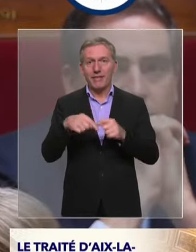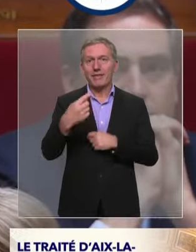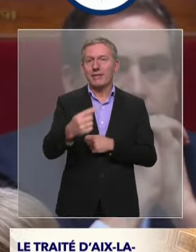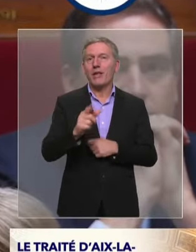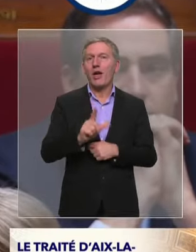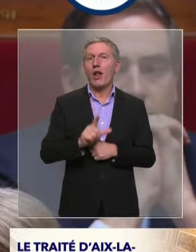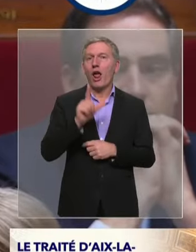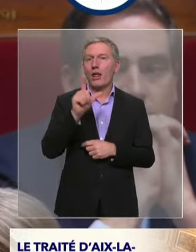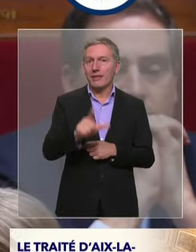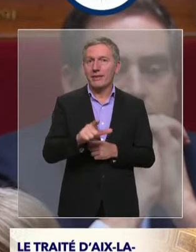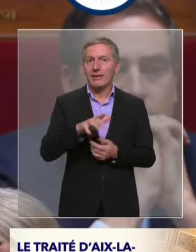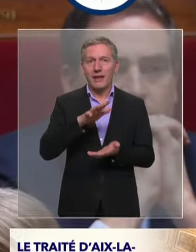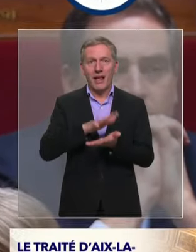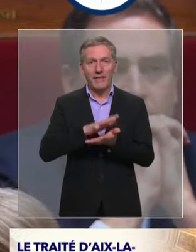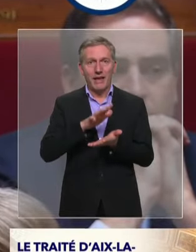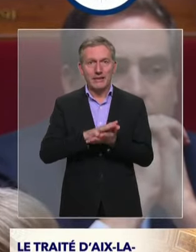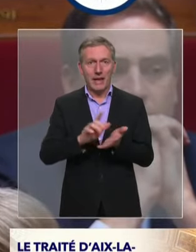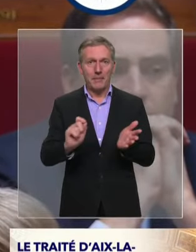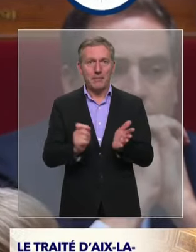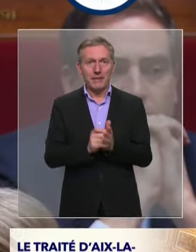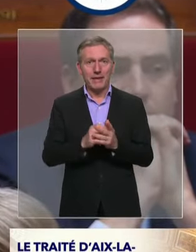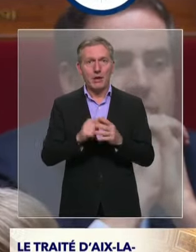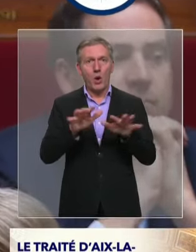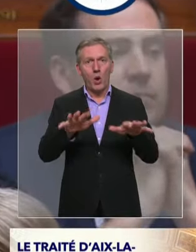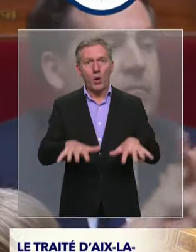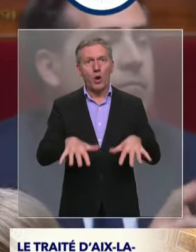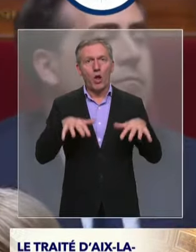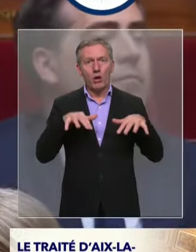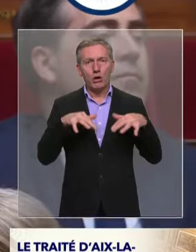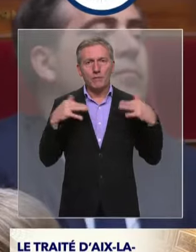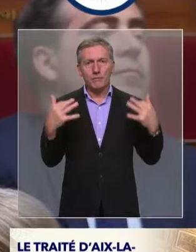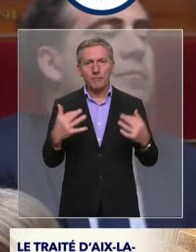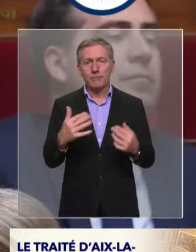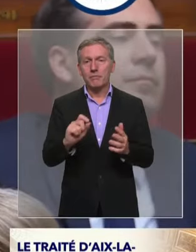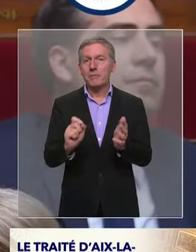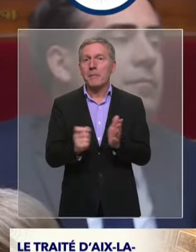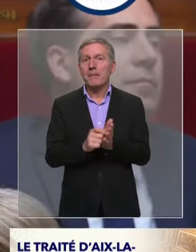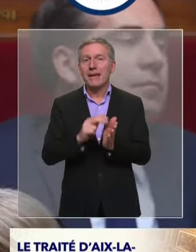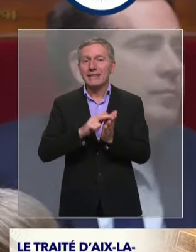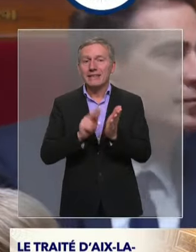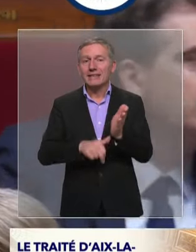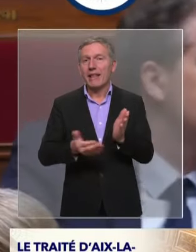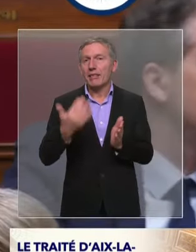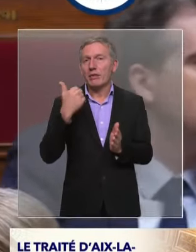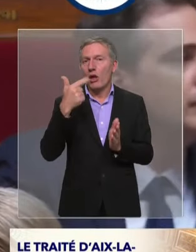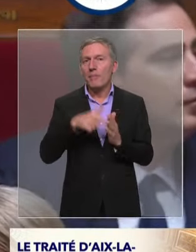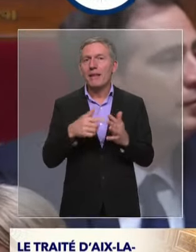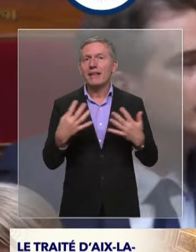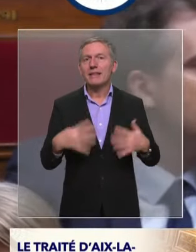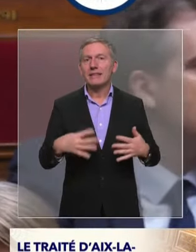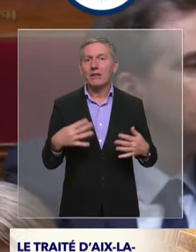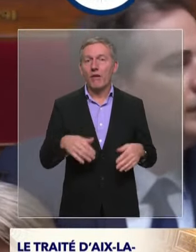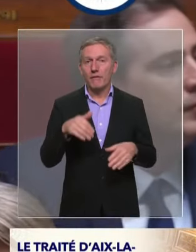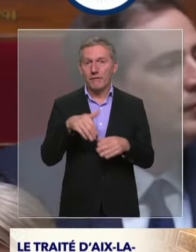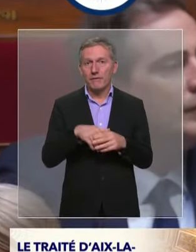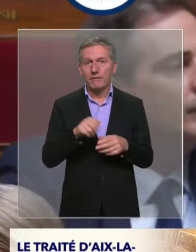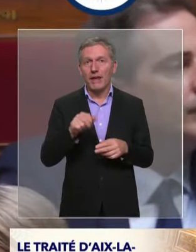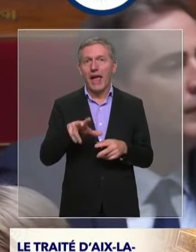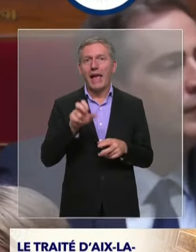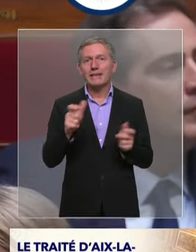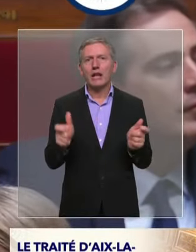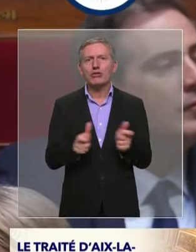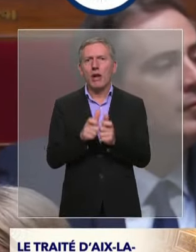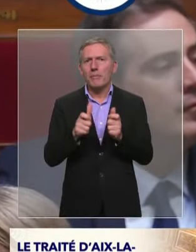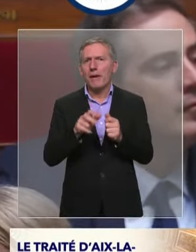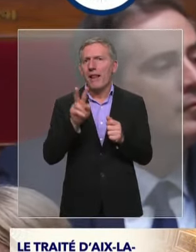prochain notre anniversaire à l'occasion d'un colloque. Lors de sa signature en 2019, le traité d'Aix-la-Chapelle était